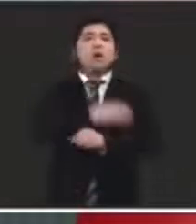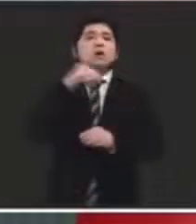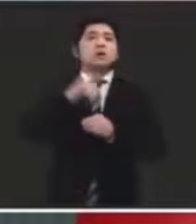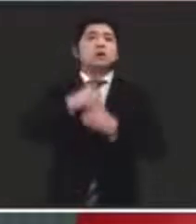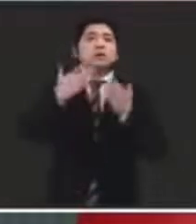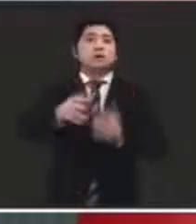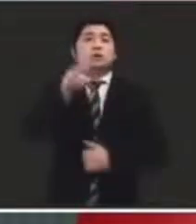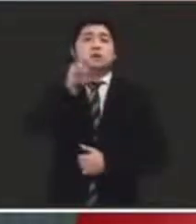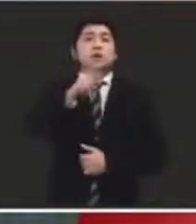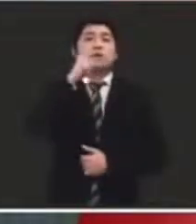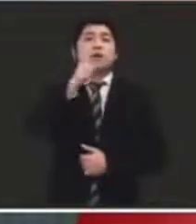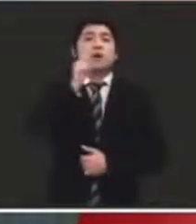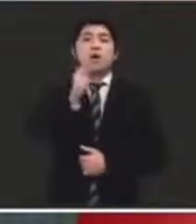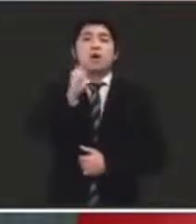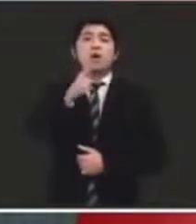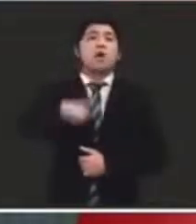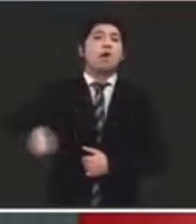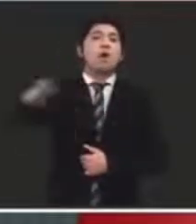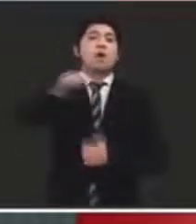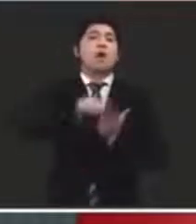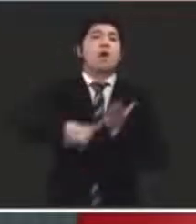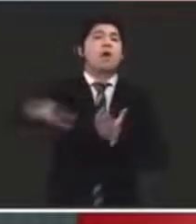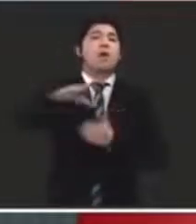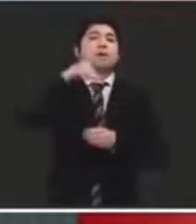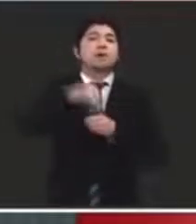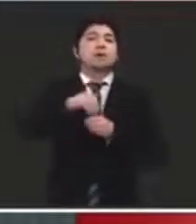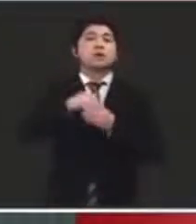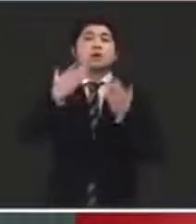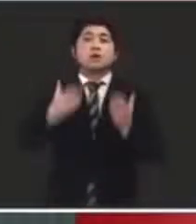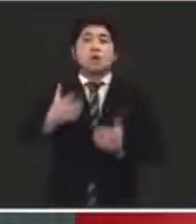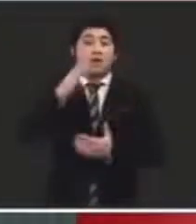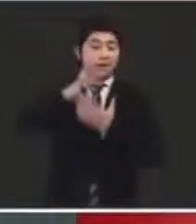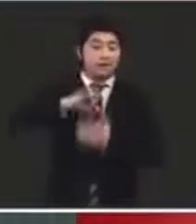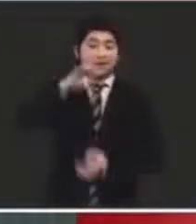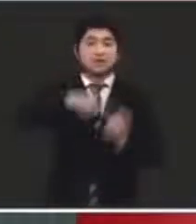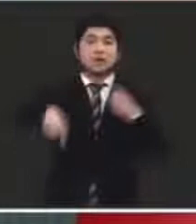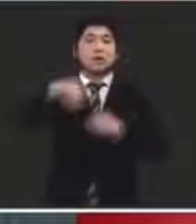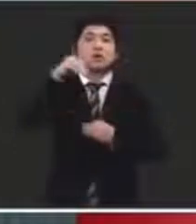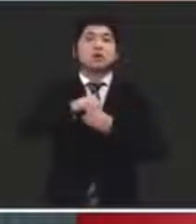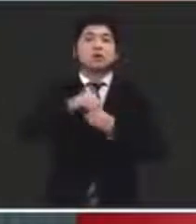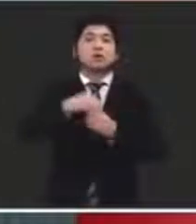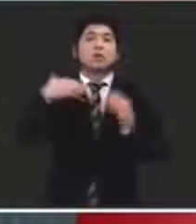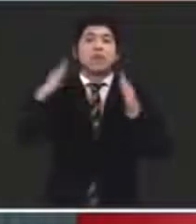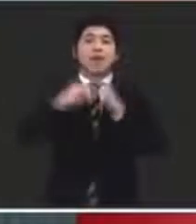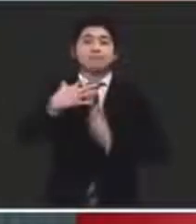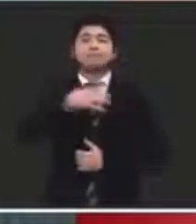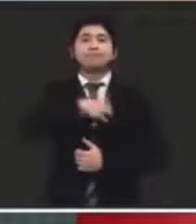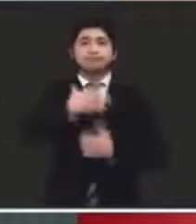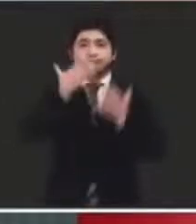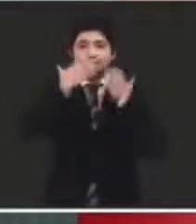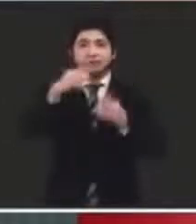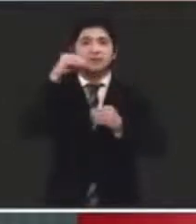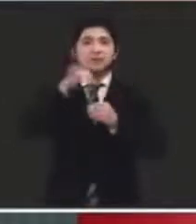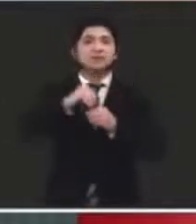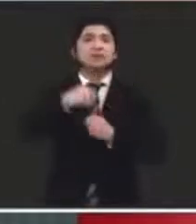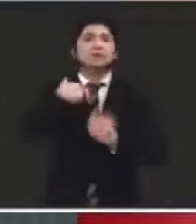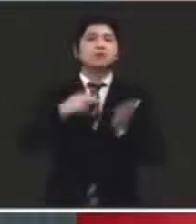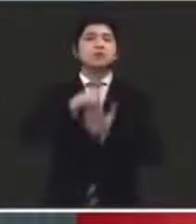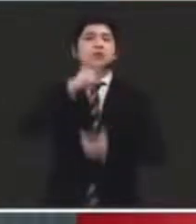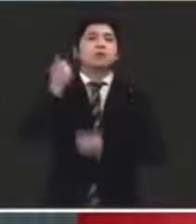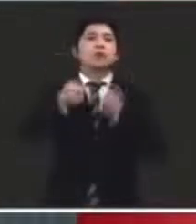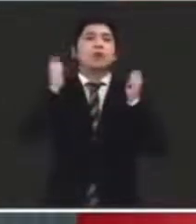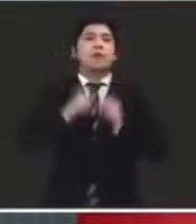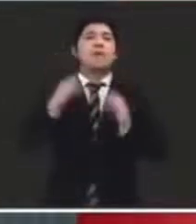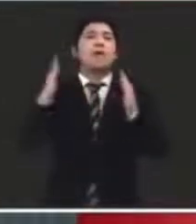81 vilayetinde ve ilçelerinde insanlarımızı ev sahibi yapmak için yürüttüğümüz konut